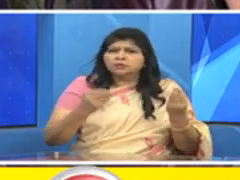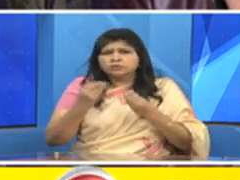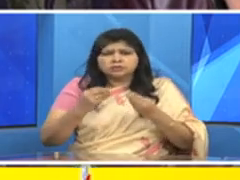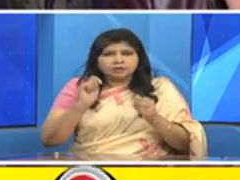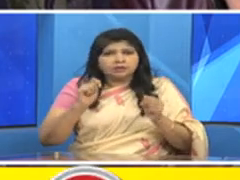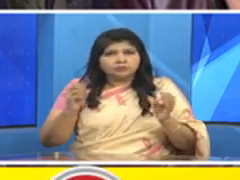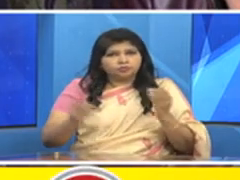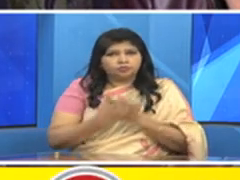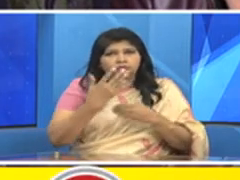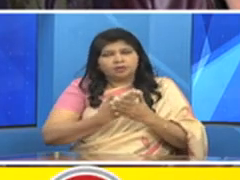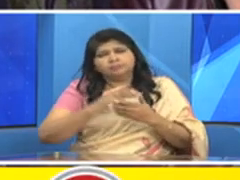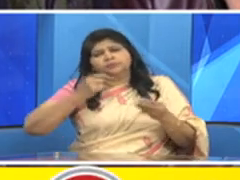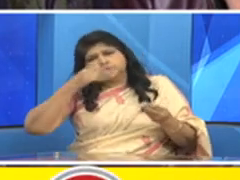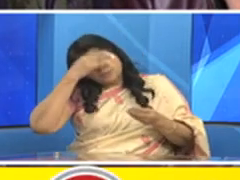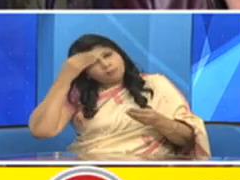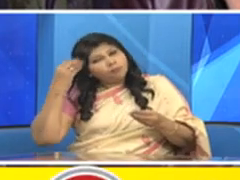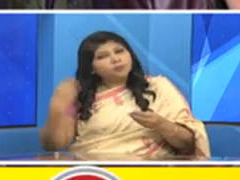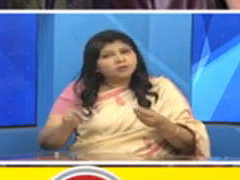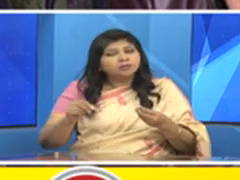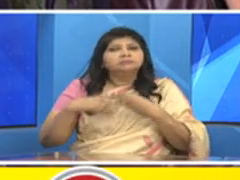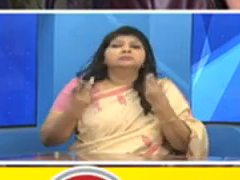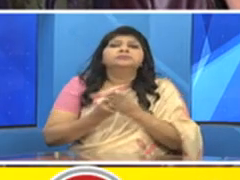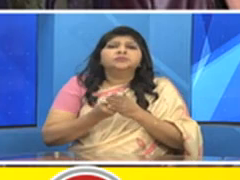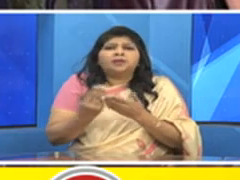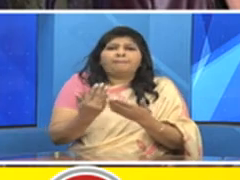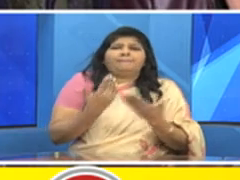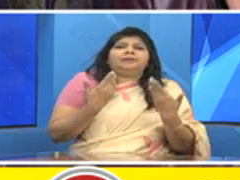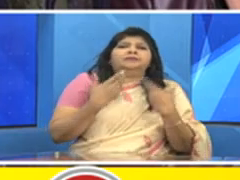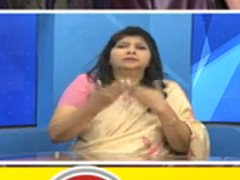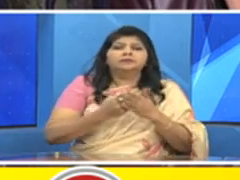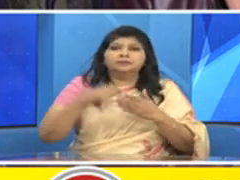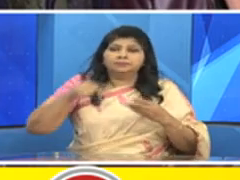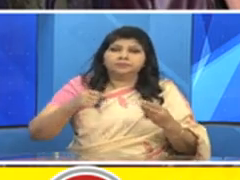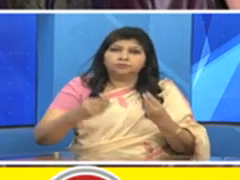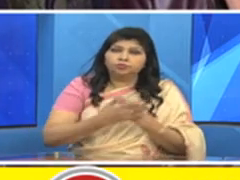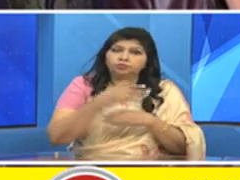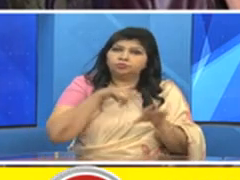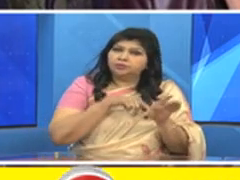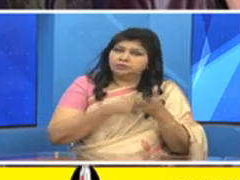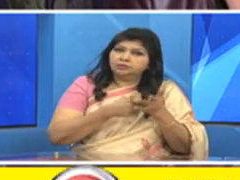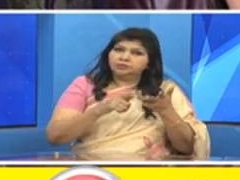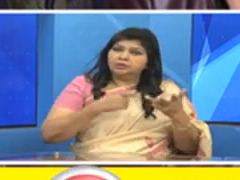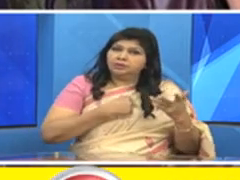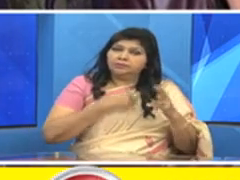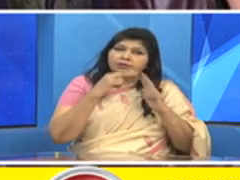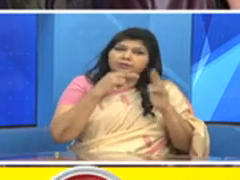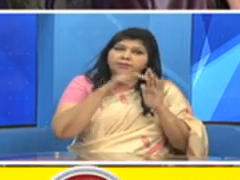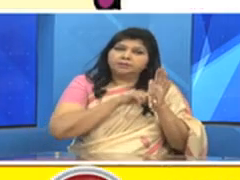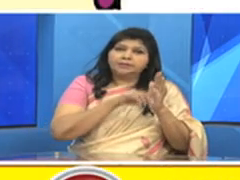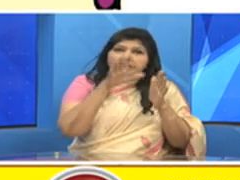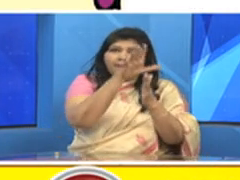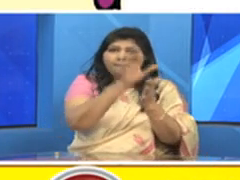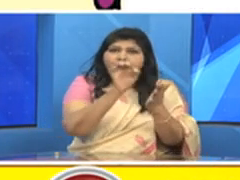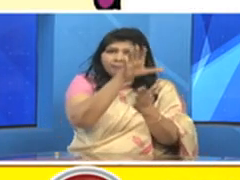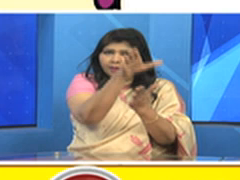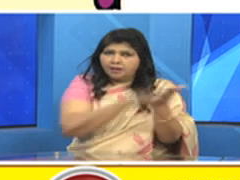धीरे कुछ मैं भूल गया और कुछ चीजें छूट गई। मैंने इस नए साल पर एक मन की बात पर चार्टर बनाया